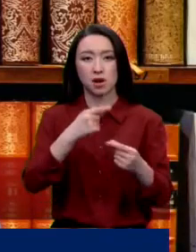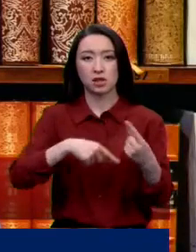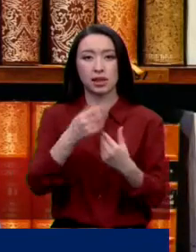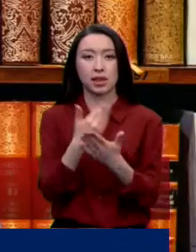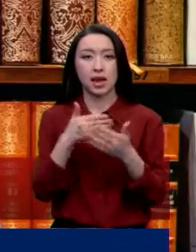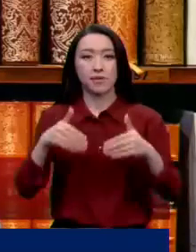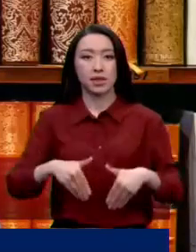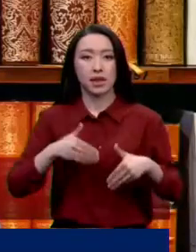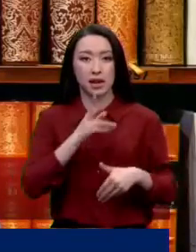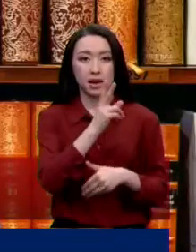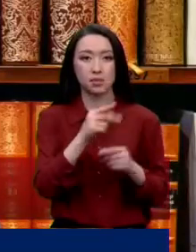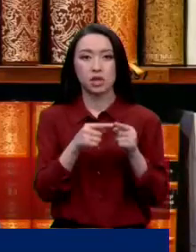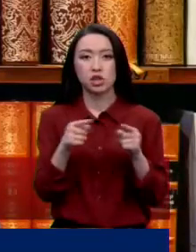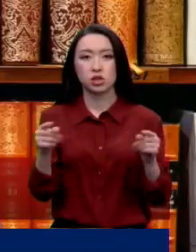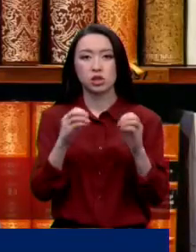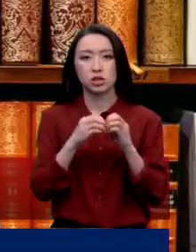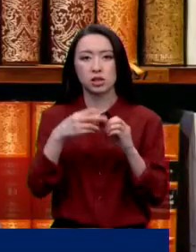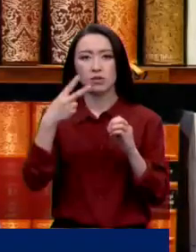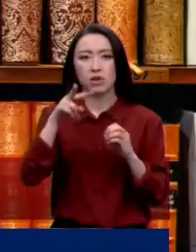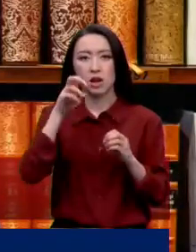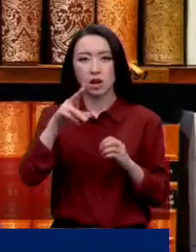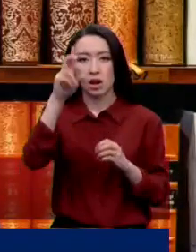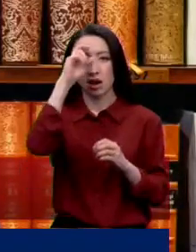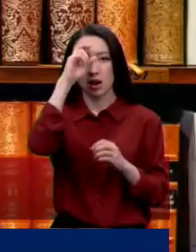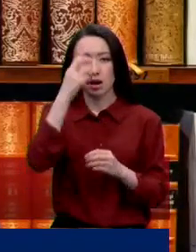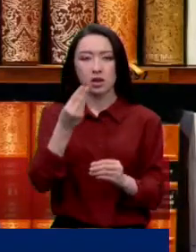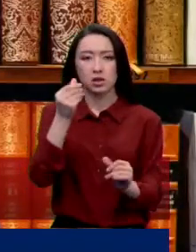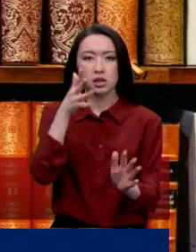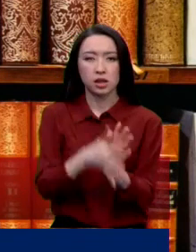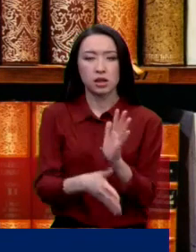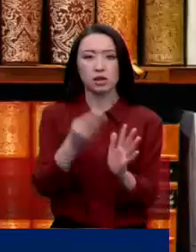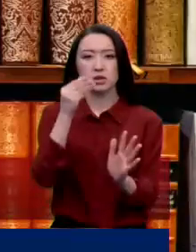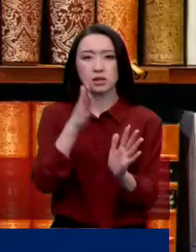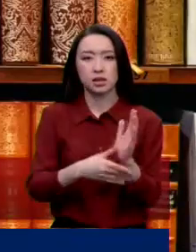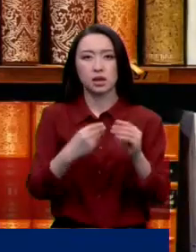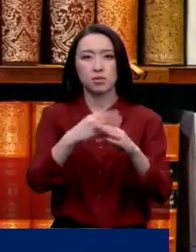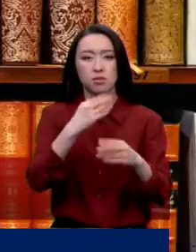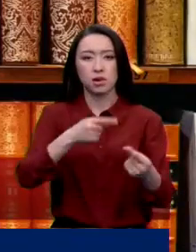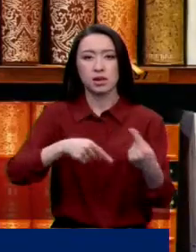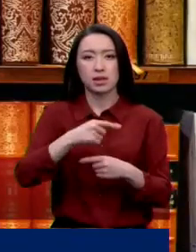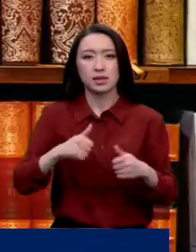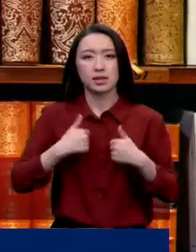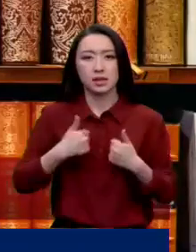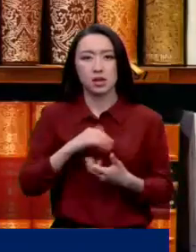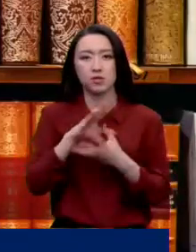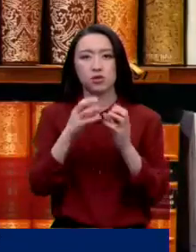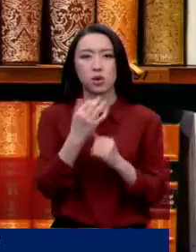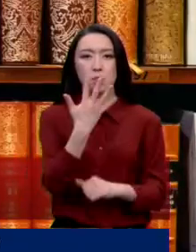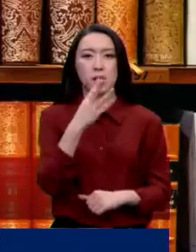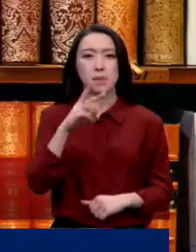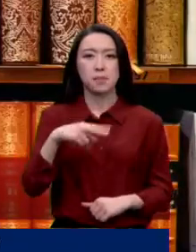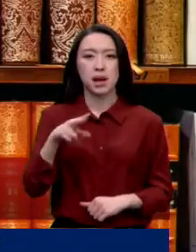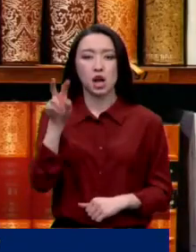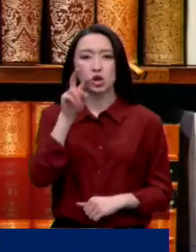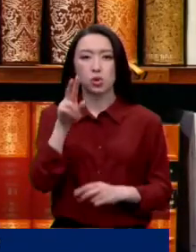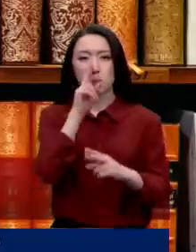Австралии, в течение десятилетий государство вбухивало деньги точно так же в автопром, и в результате, потеряв 5 миллиардов долларов